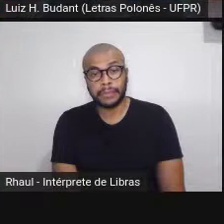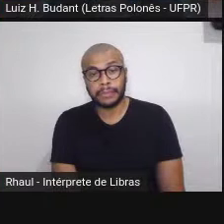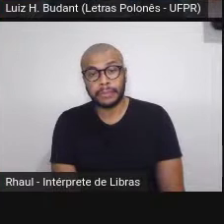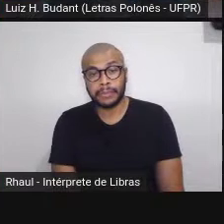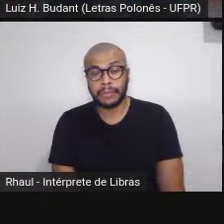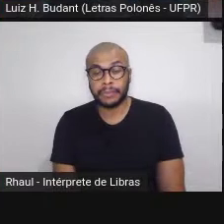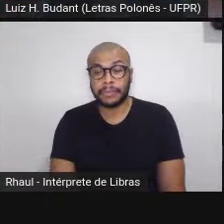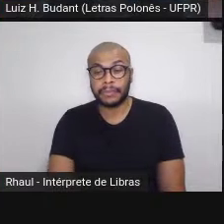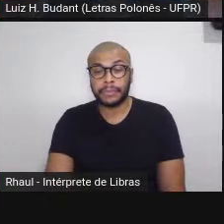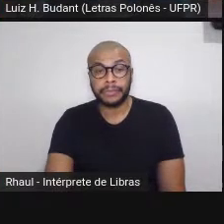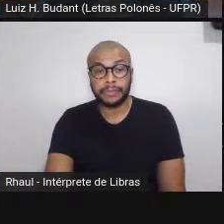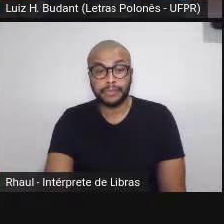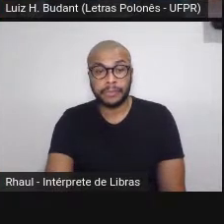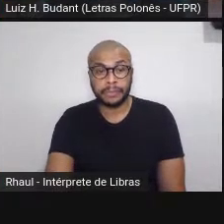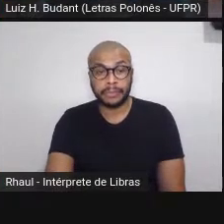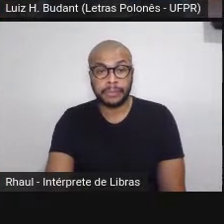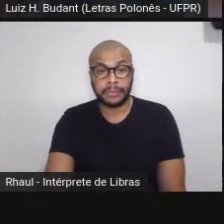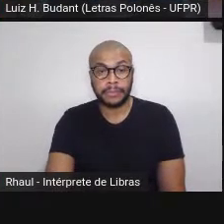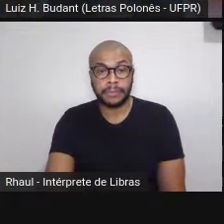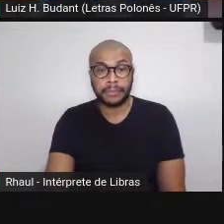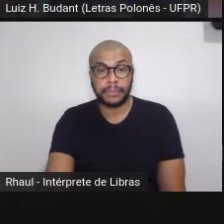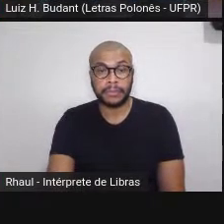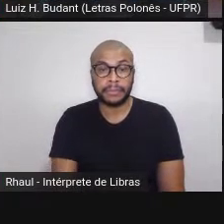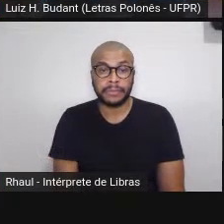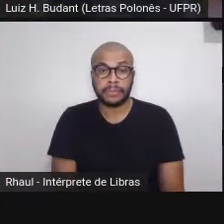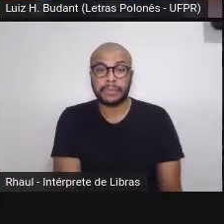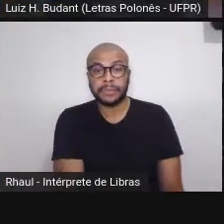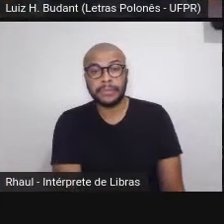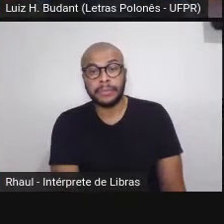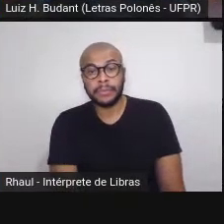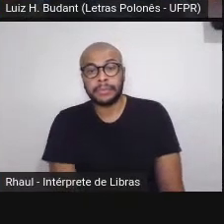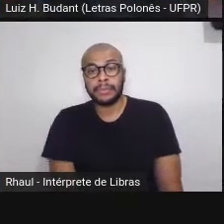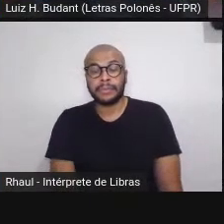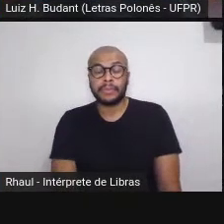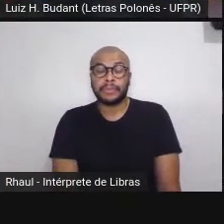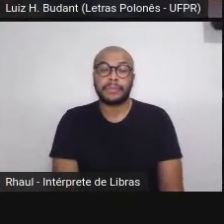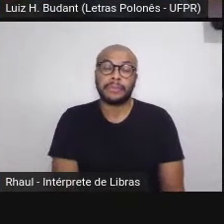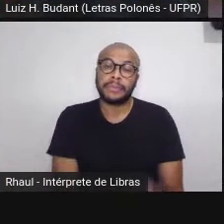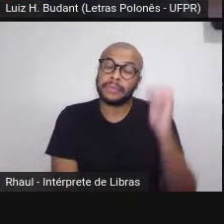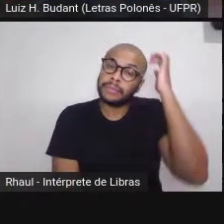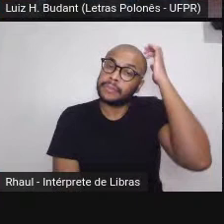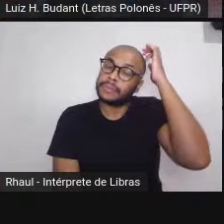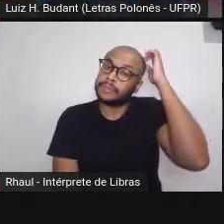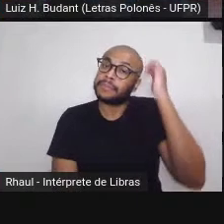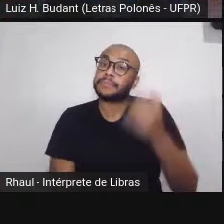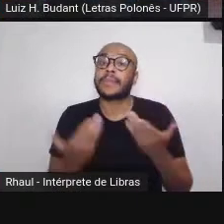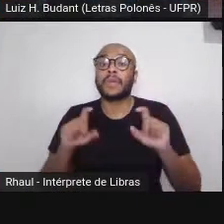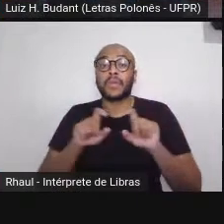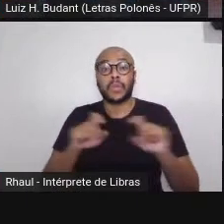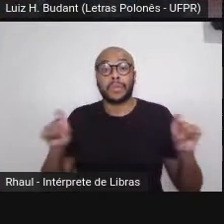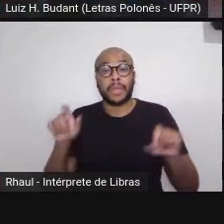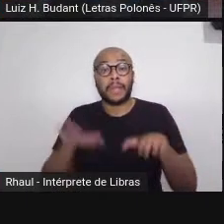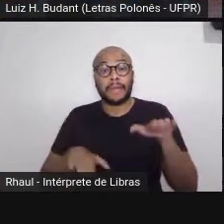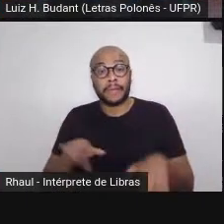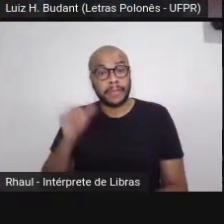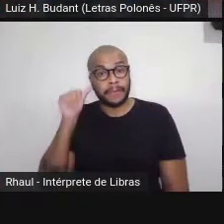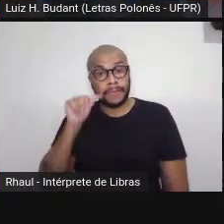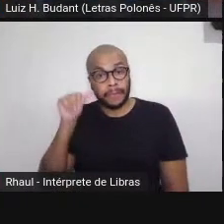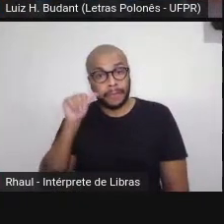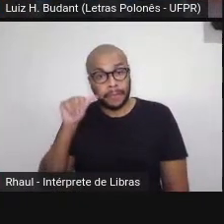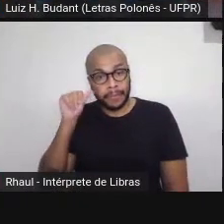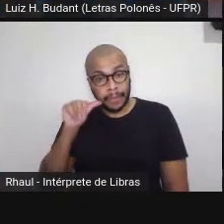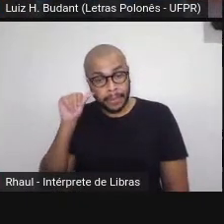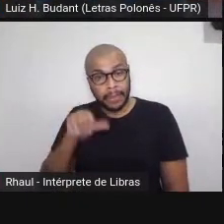Malinę, idę z Anną Maliną, czy myślę o Annie Malinie. I quando os sobrenomes femininos são